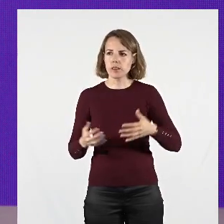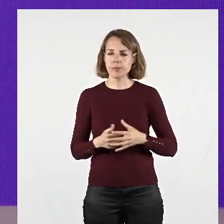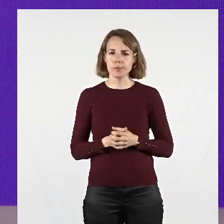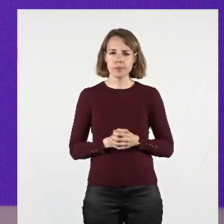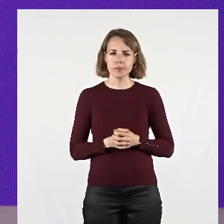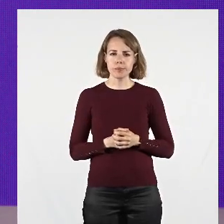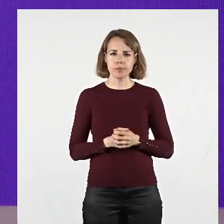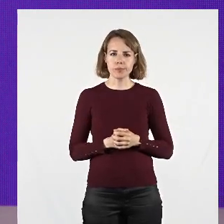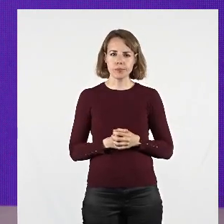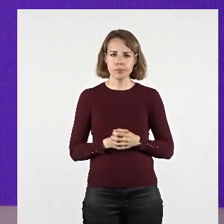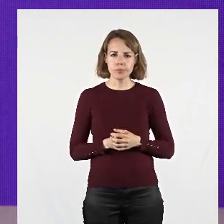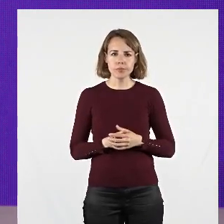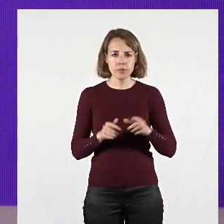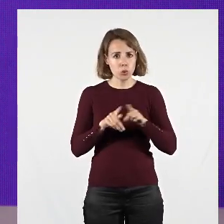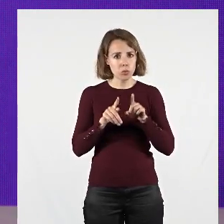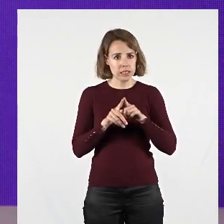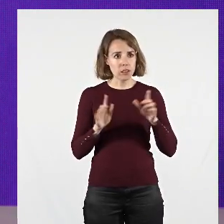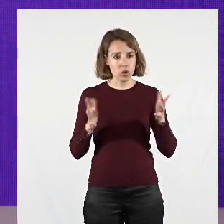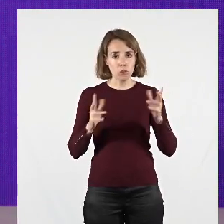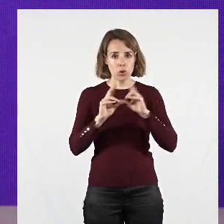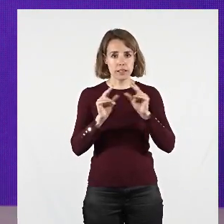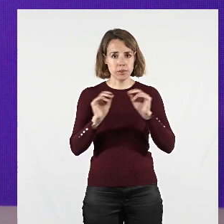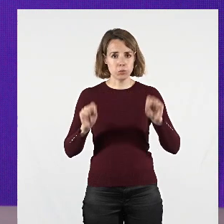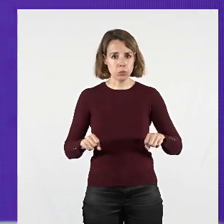sur ce qu'en sont les explications. Je vous laisse la parole, on en parle après.